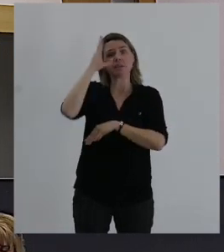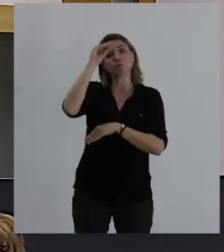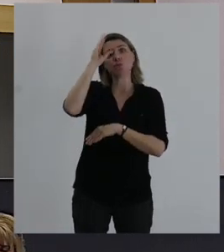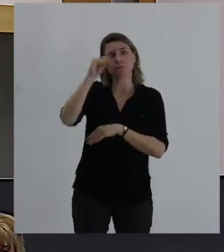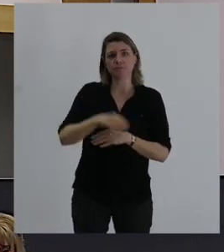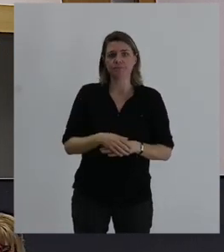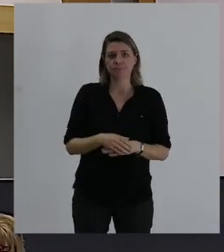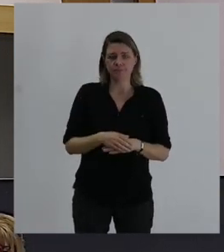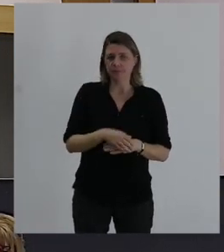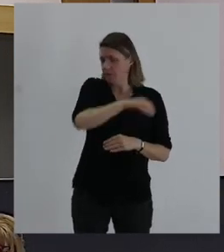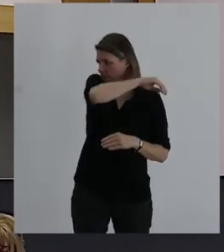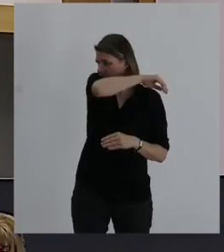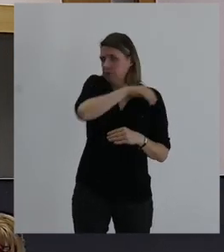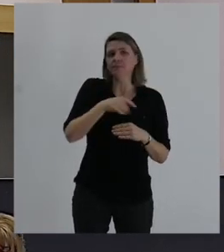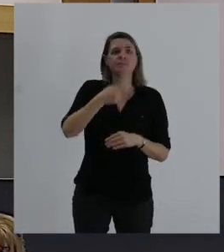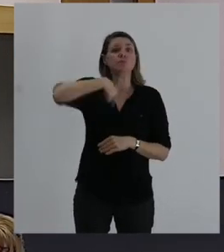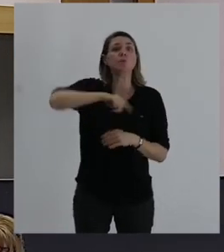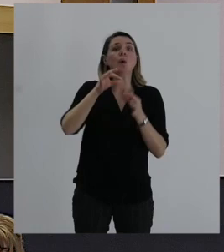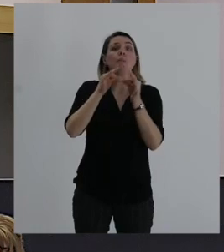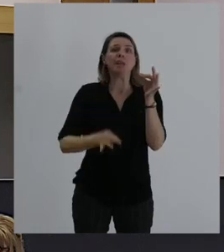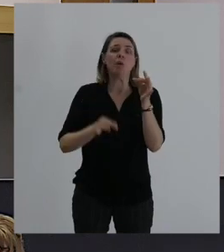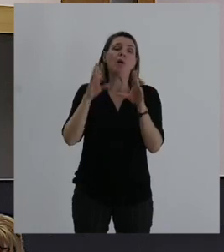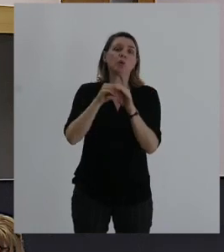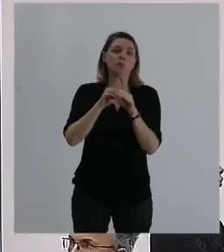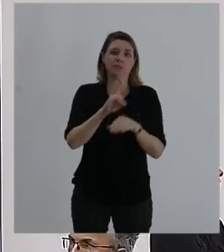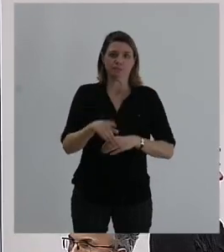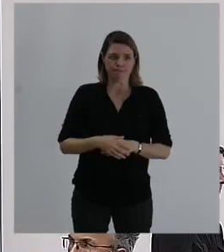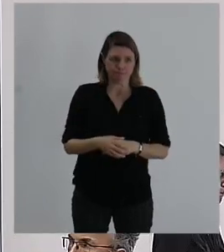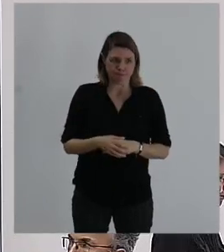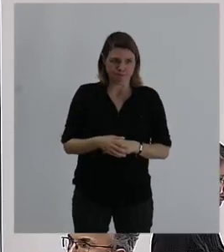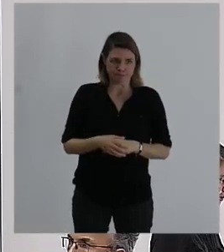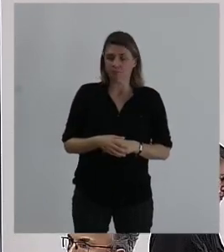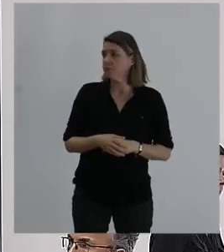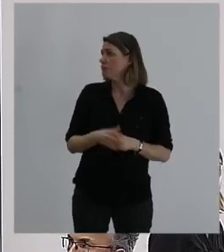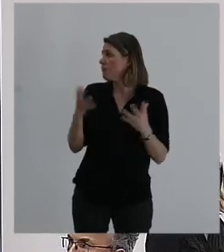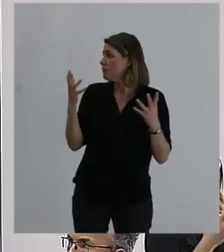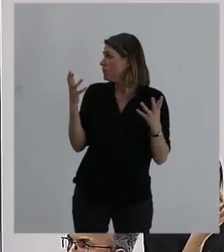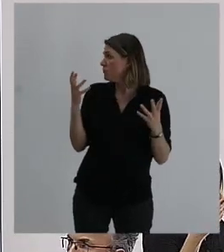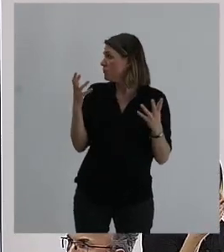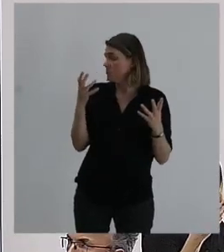étudiante, nous avons un bilan qui ne parle que de lui-même. Vous souhaitez...